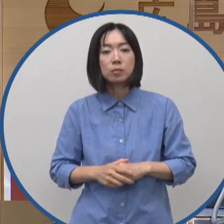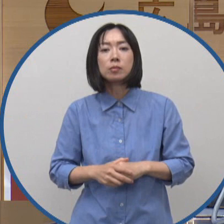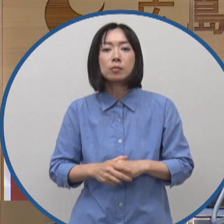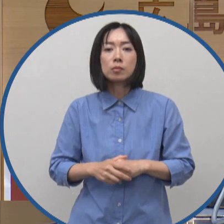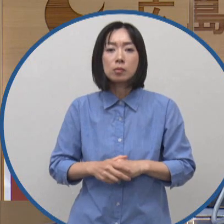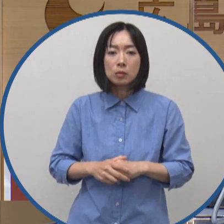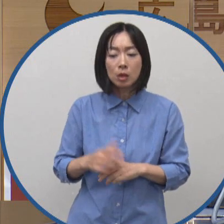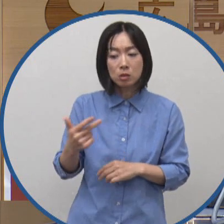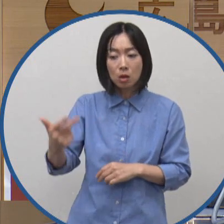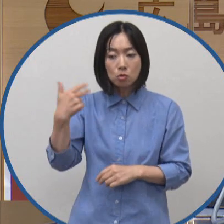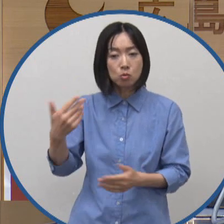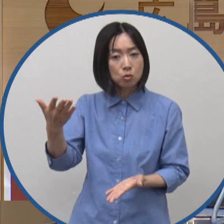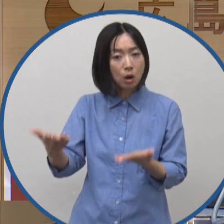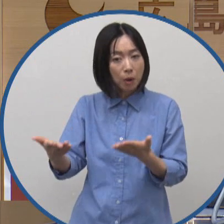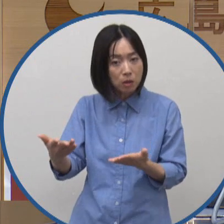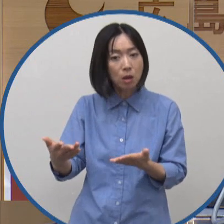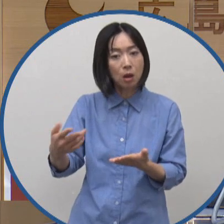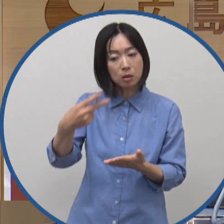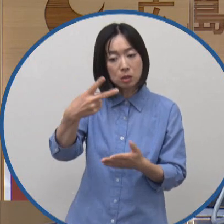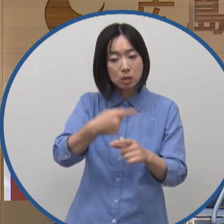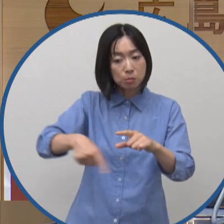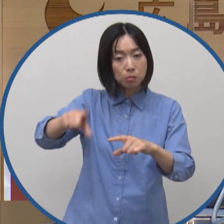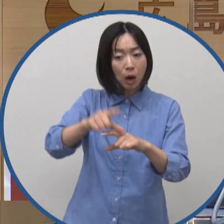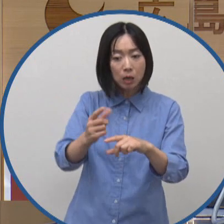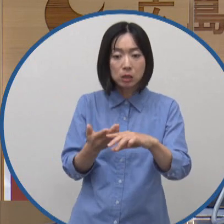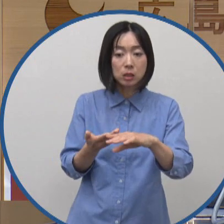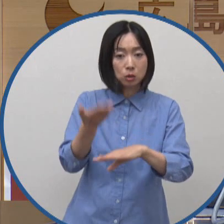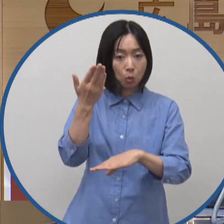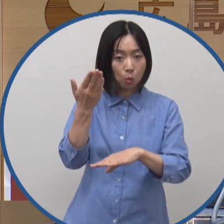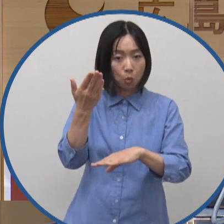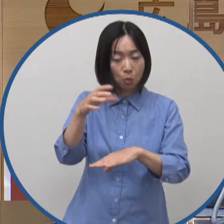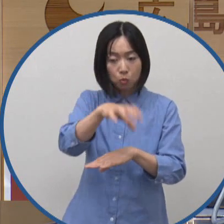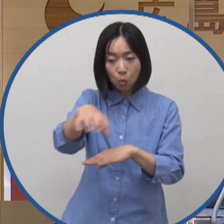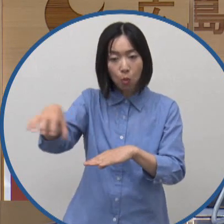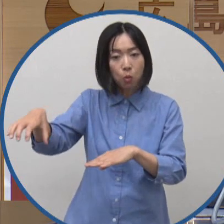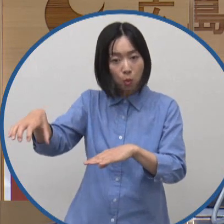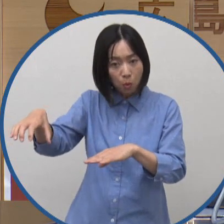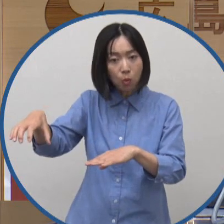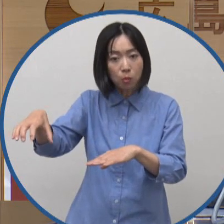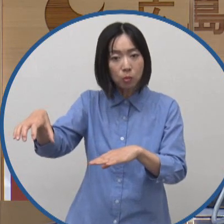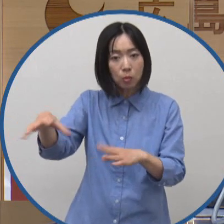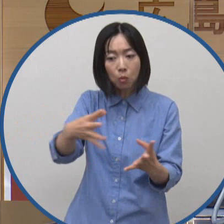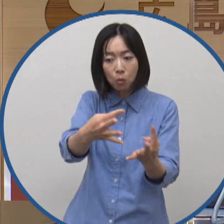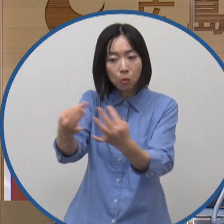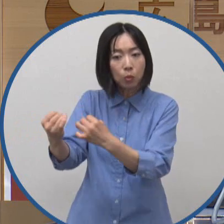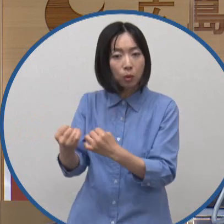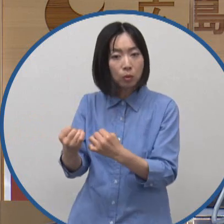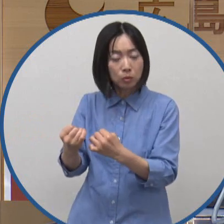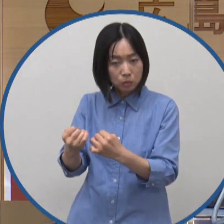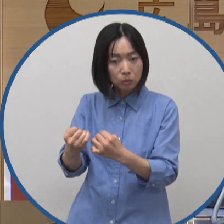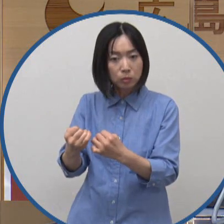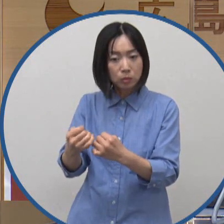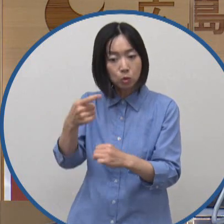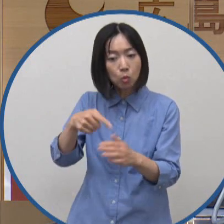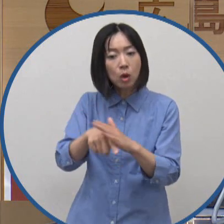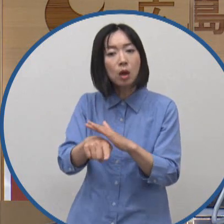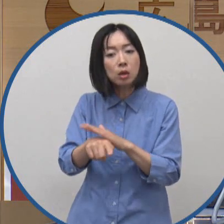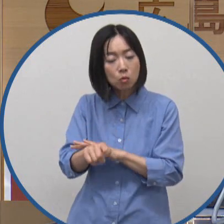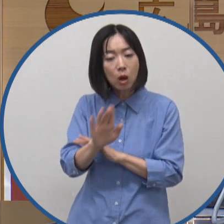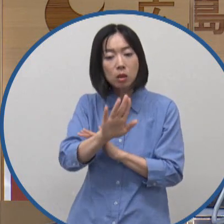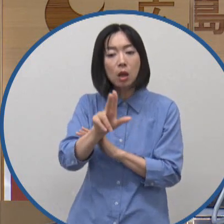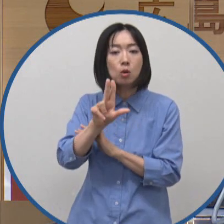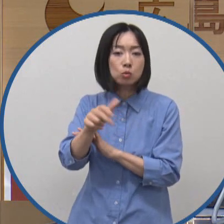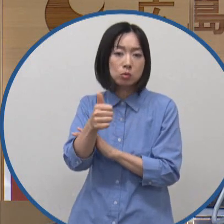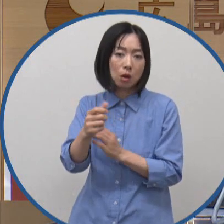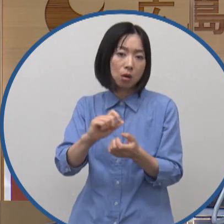前週比で2倍以上というところがですね、もう各地で見られます。でその原因はデルタ株